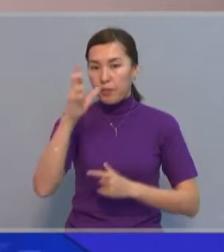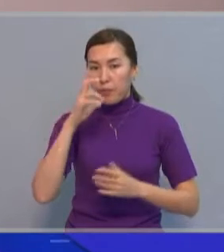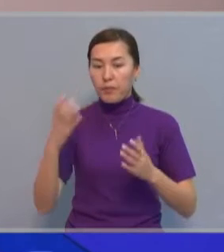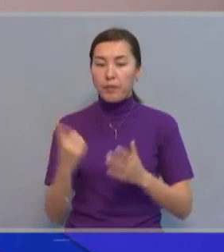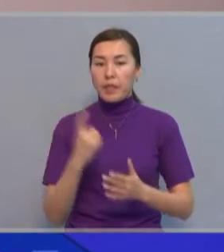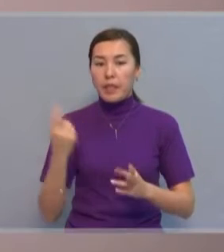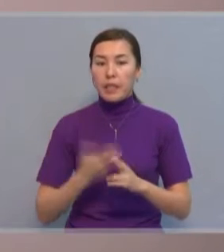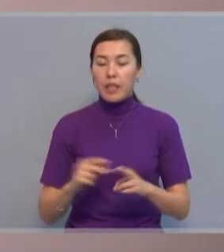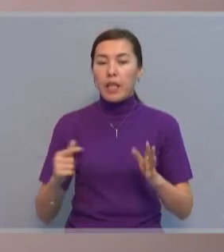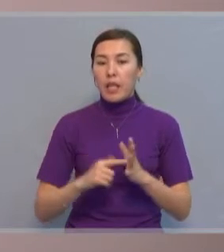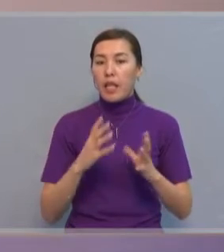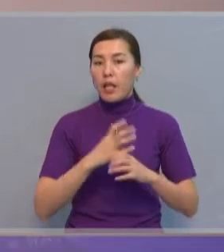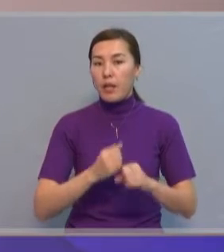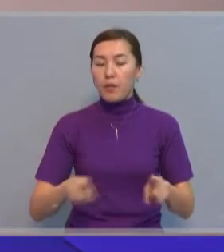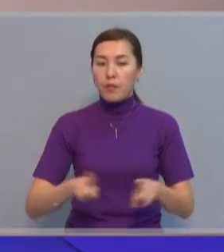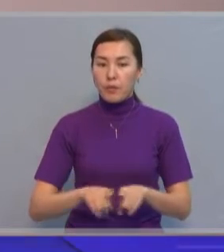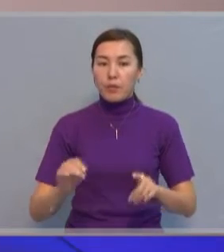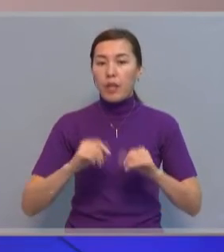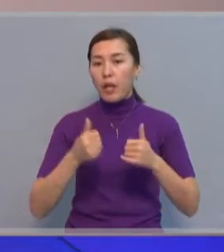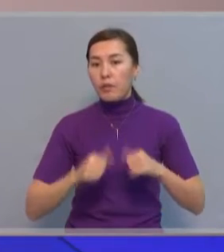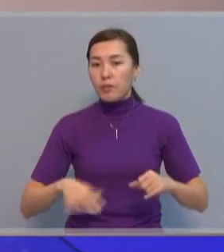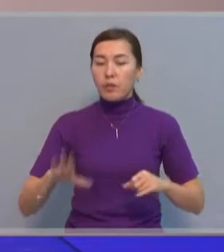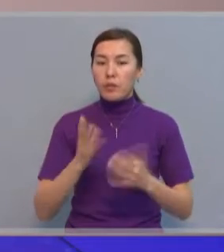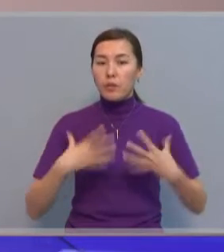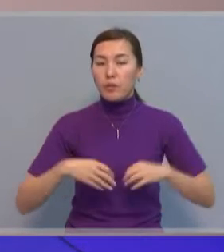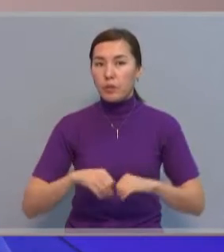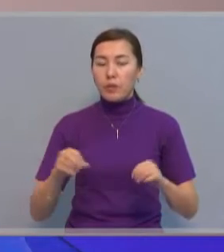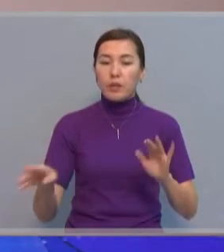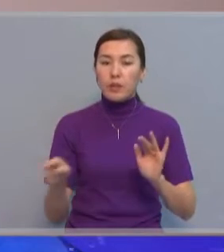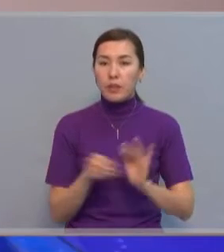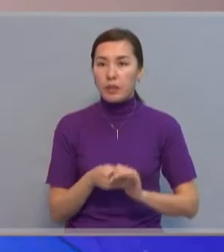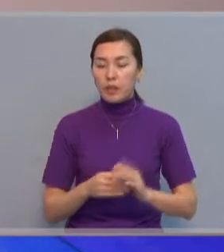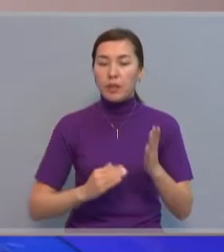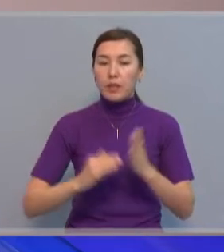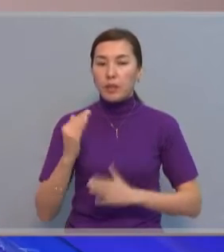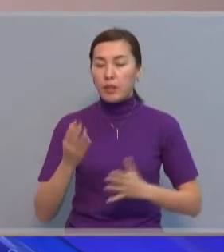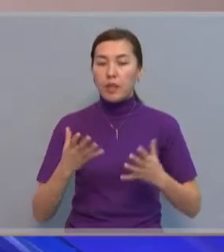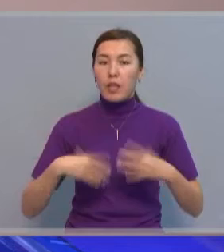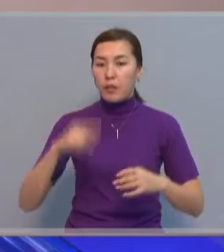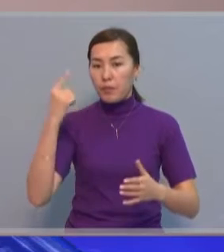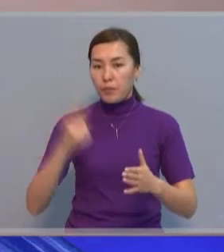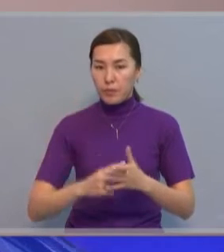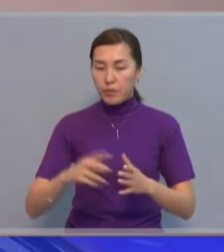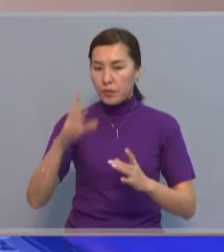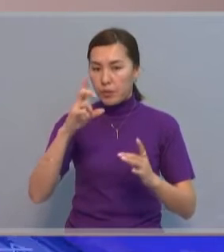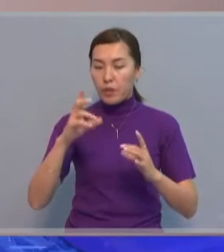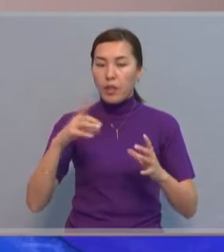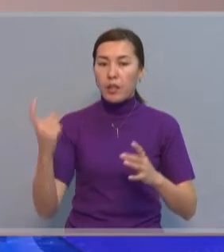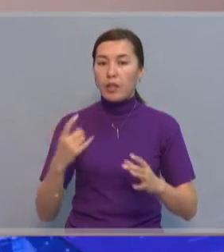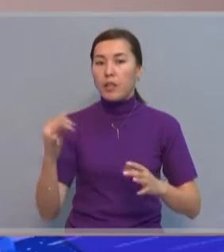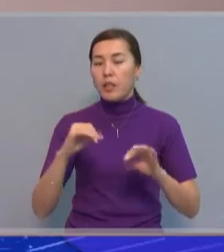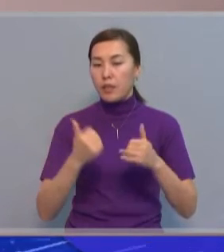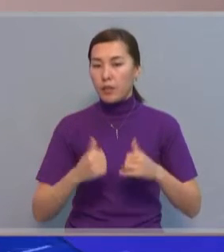государственной власти. В целях сокращения уровня и формирования всеобщего неприятия коррупции, повышение доверия граждан к институтам государственной власти